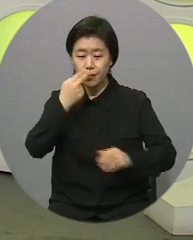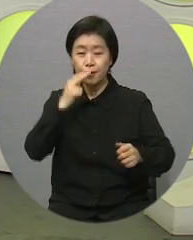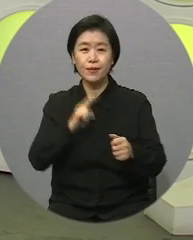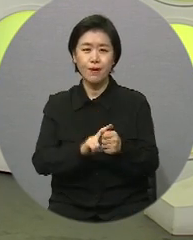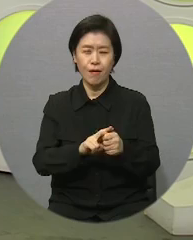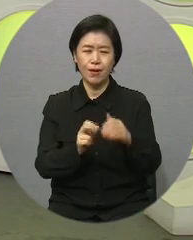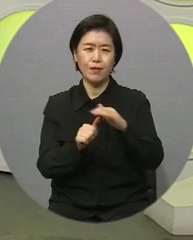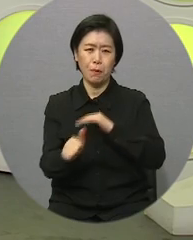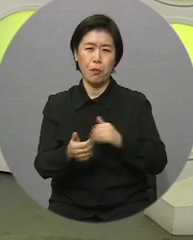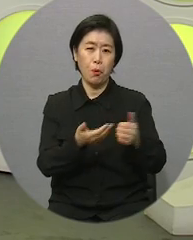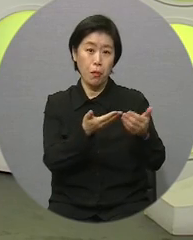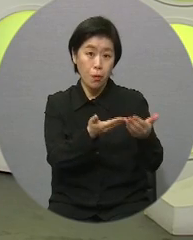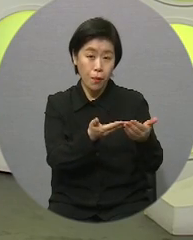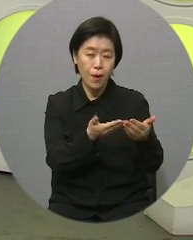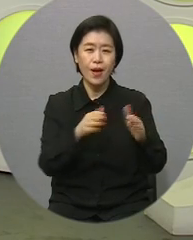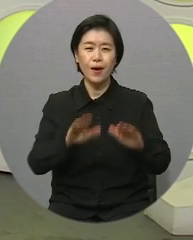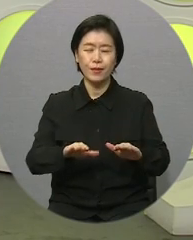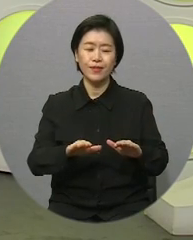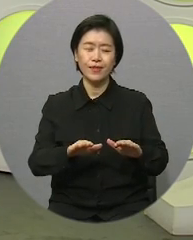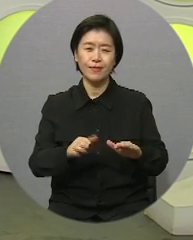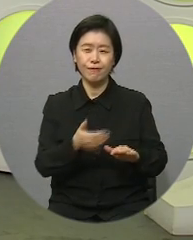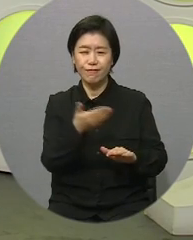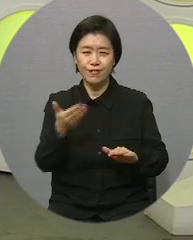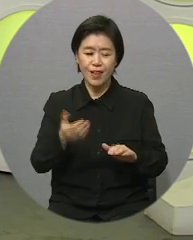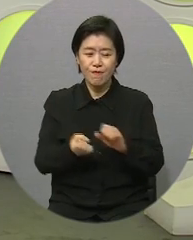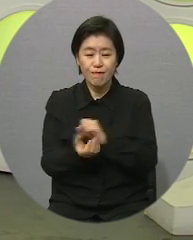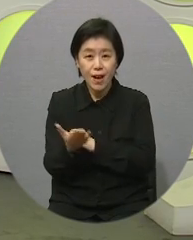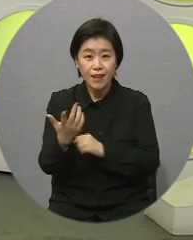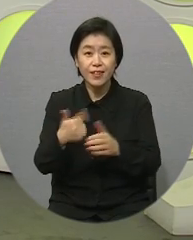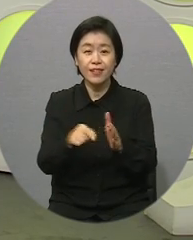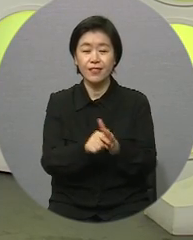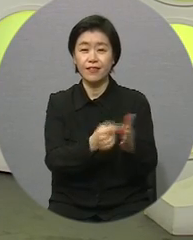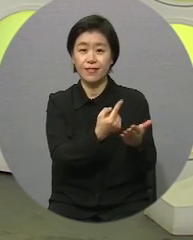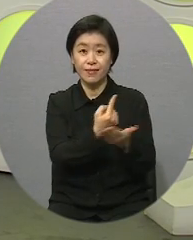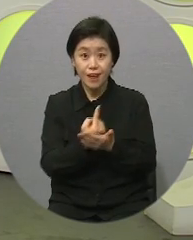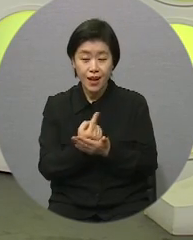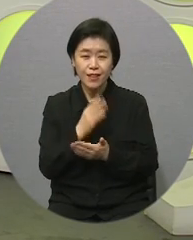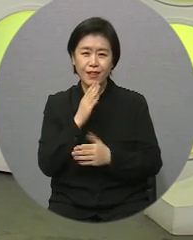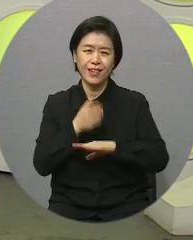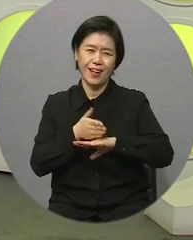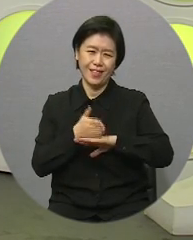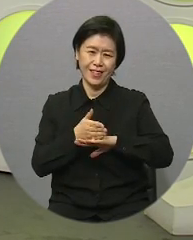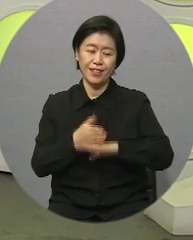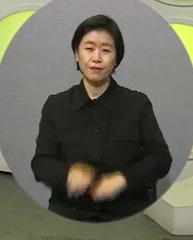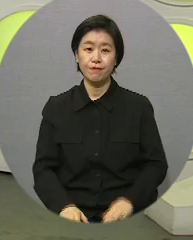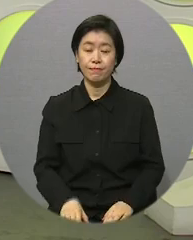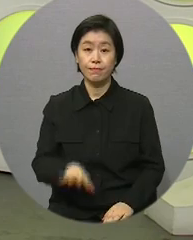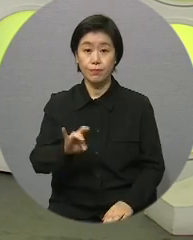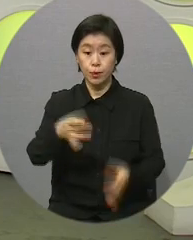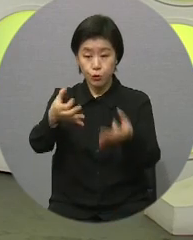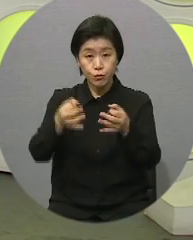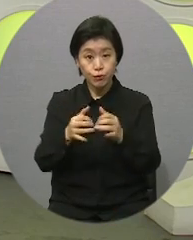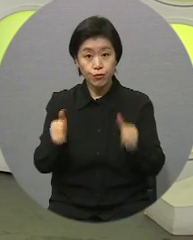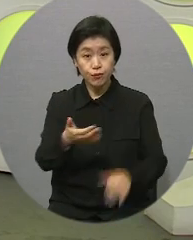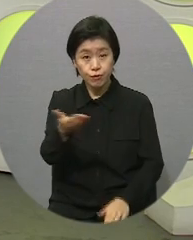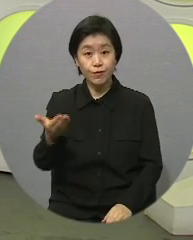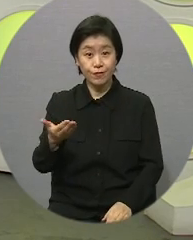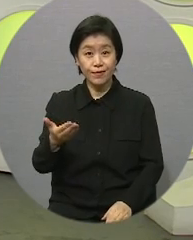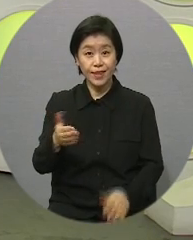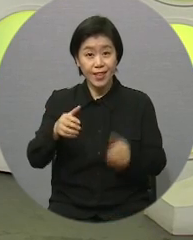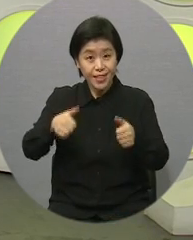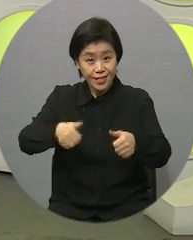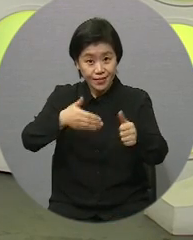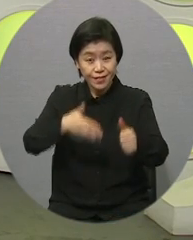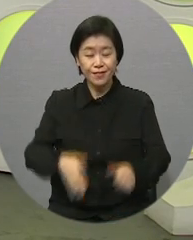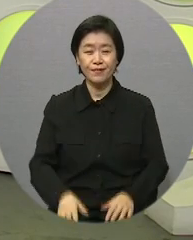여러분들께 힘이 되어주고자 이렇게 나오셨는데 예 먼서 이렇게 좀 한번 더 좀 가벼운 인사 부탁드겠습니다 우리 시청자분들께 인사